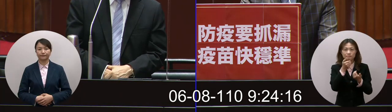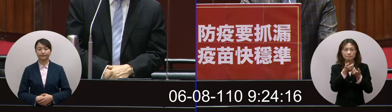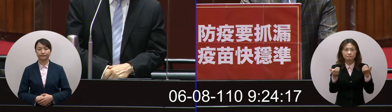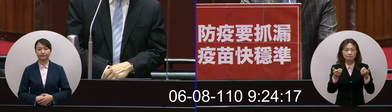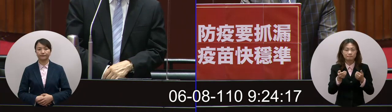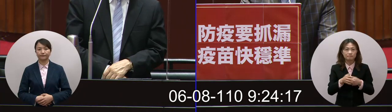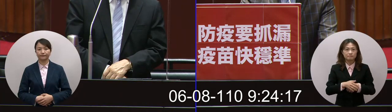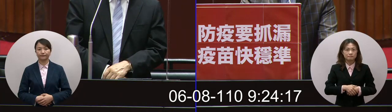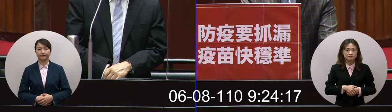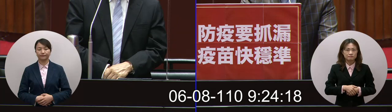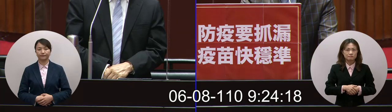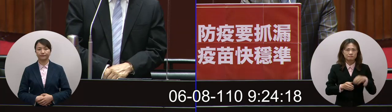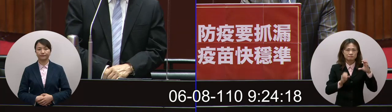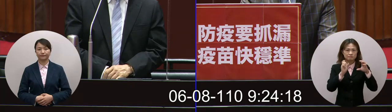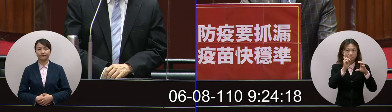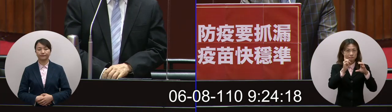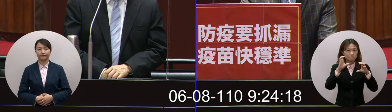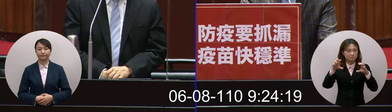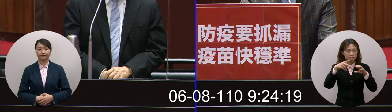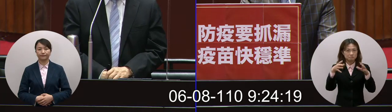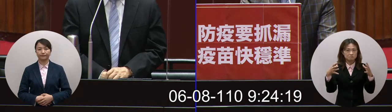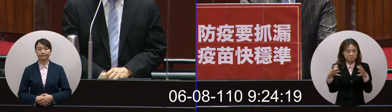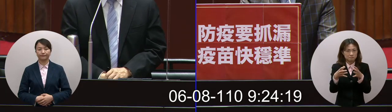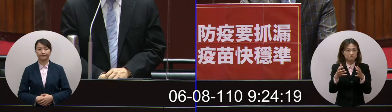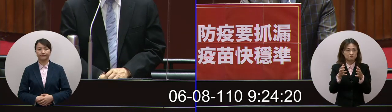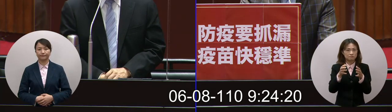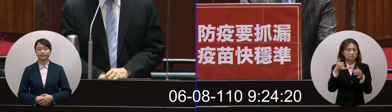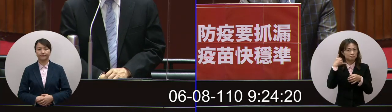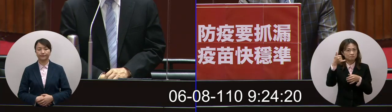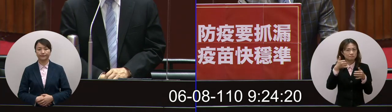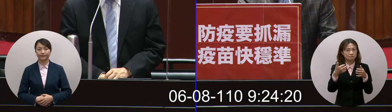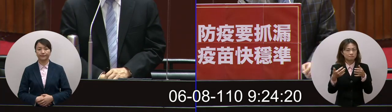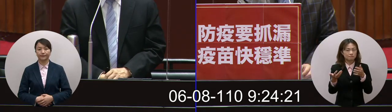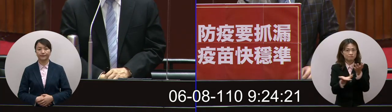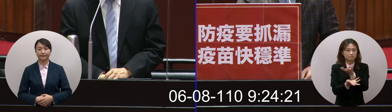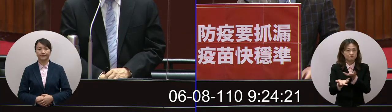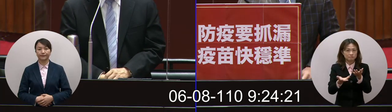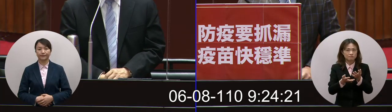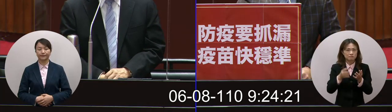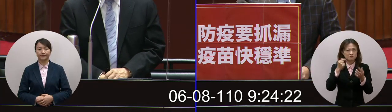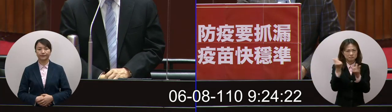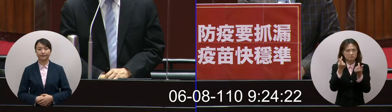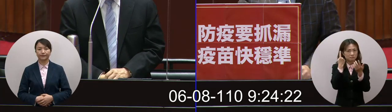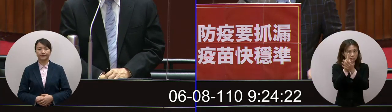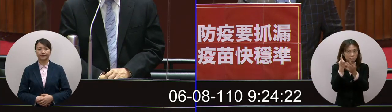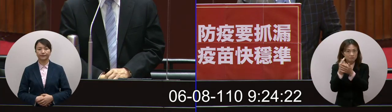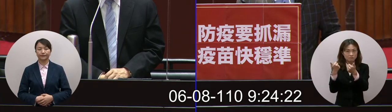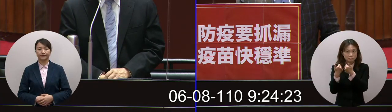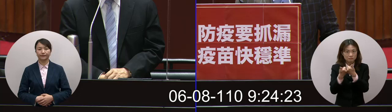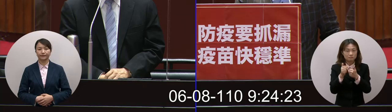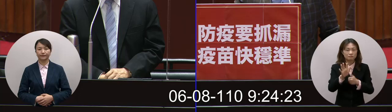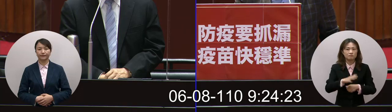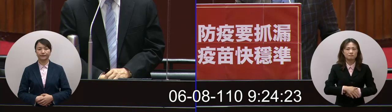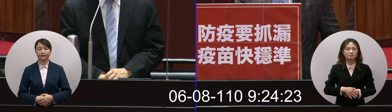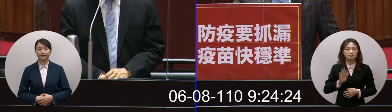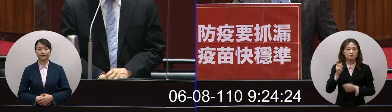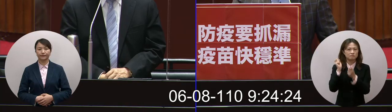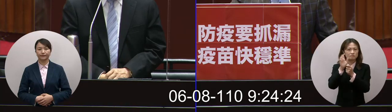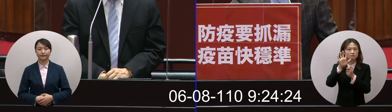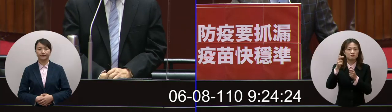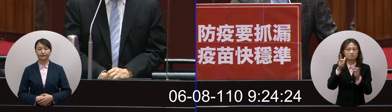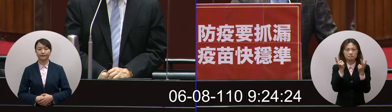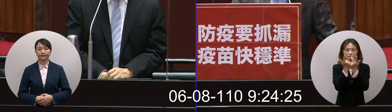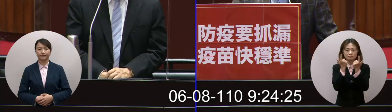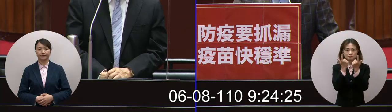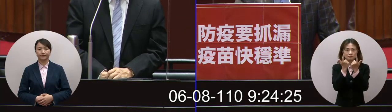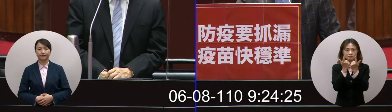保持联络，因讲逐礼拜开会，有时啊、甚至是逐工开会。但是有原因，有一个个案，一个台北的军官呢，伊